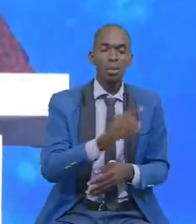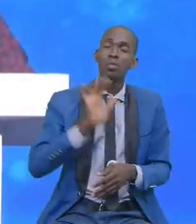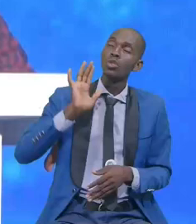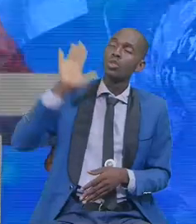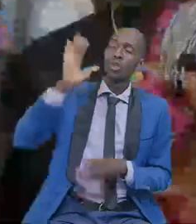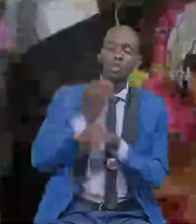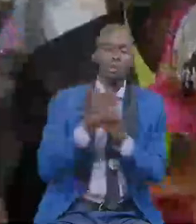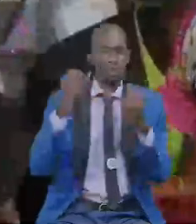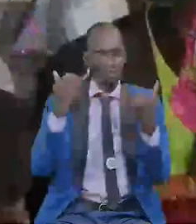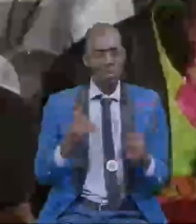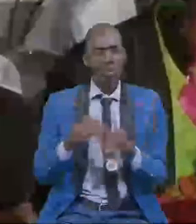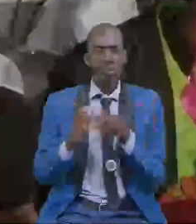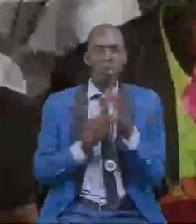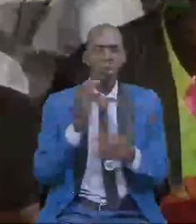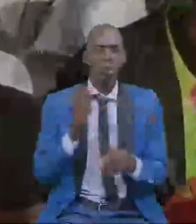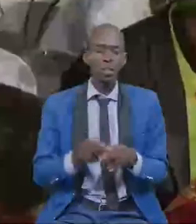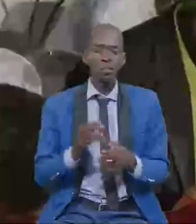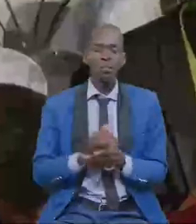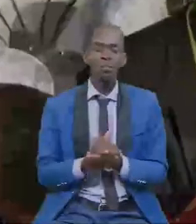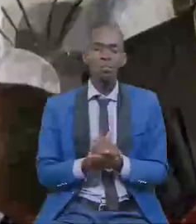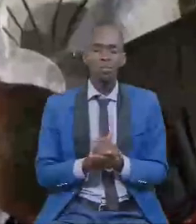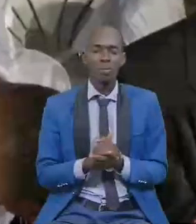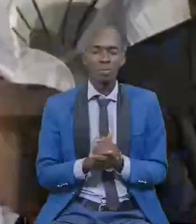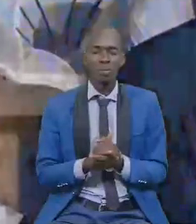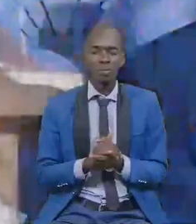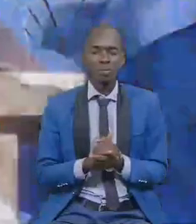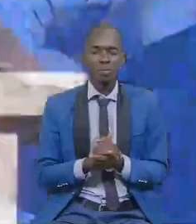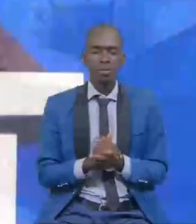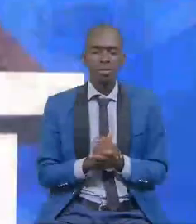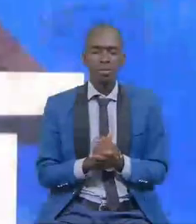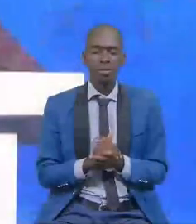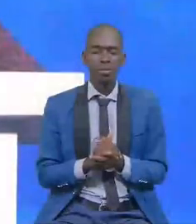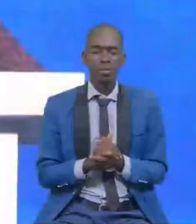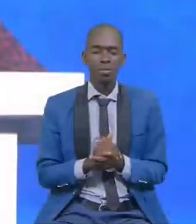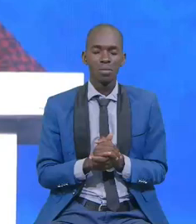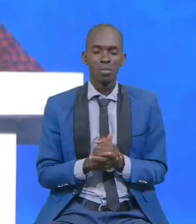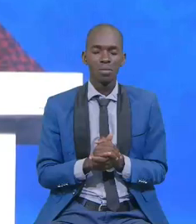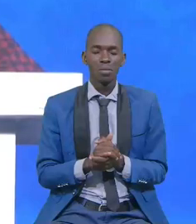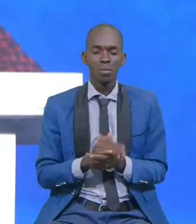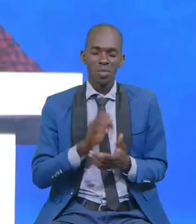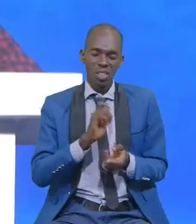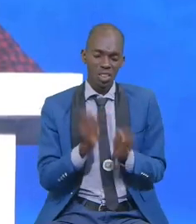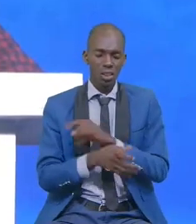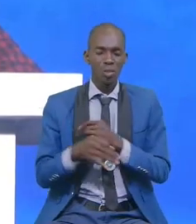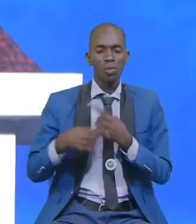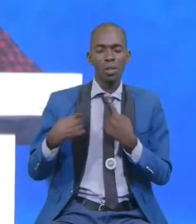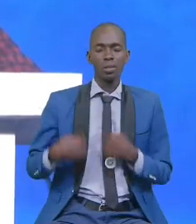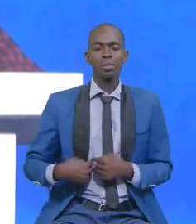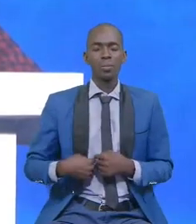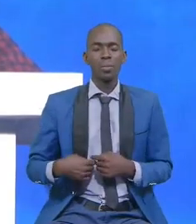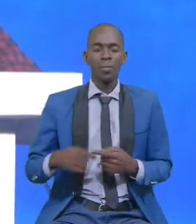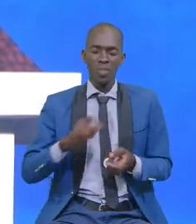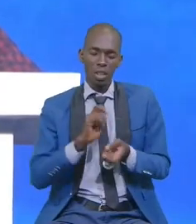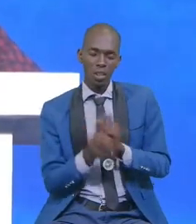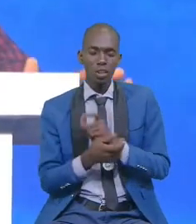comme tu l'as dit, donne-leur ton salut maintenant au nom de Jésus. Un changement de cœur, un changement de